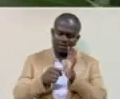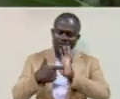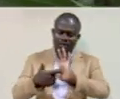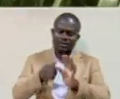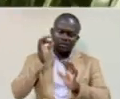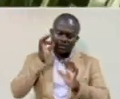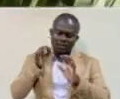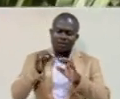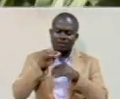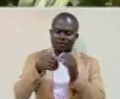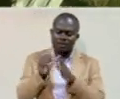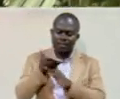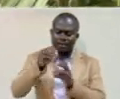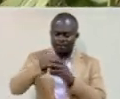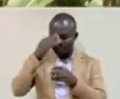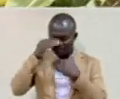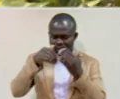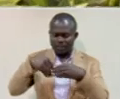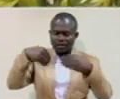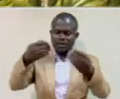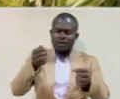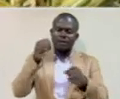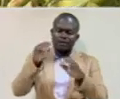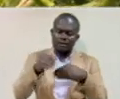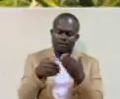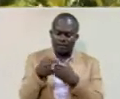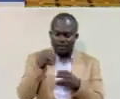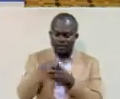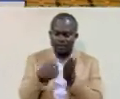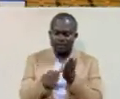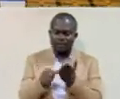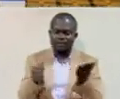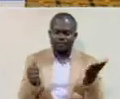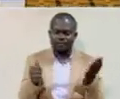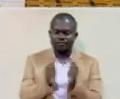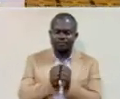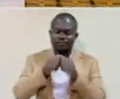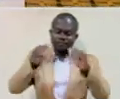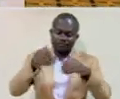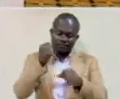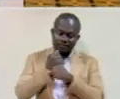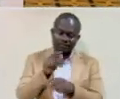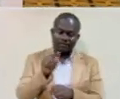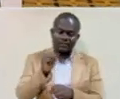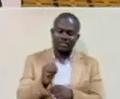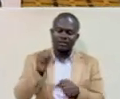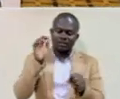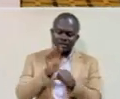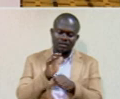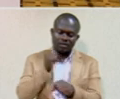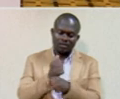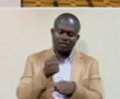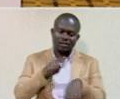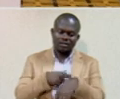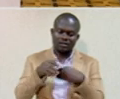imbuto n'ifumbire bicamo kugira ngo bihabwe abahinzi basanga hakirimo icyuho umuhinzi yakoraga kure ibirometero byinshi akora ingendo igihe kinini ajya